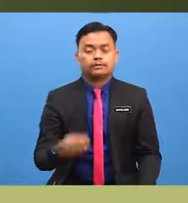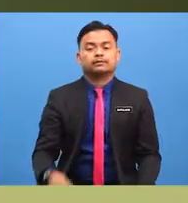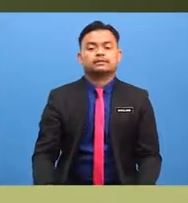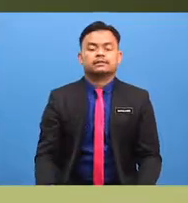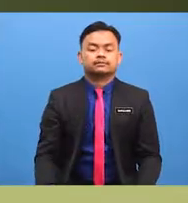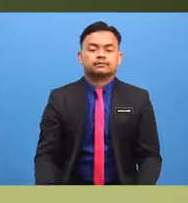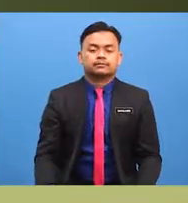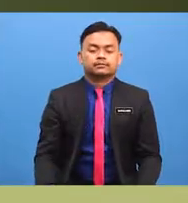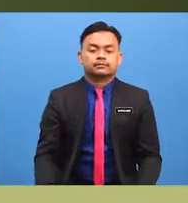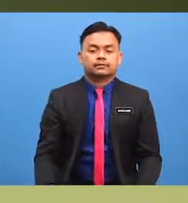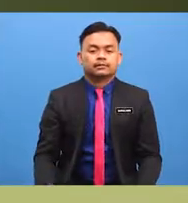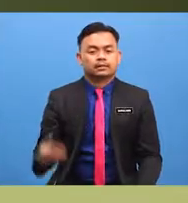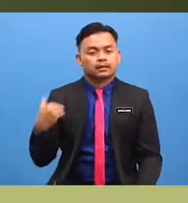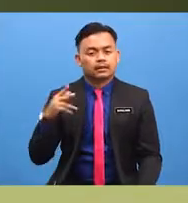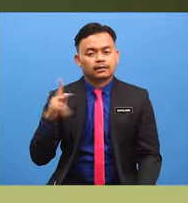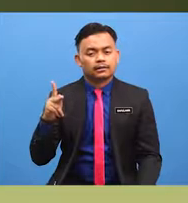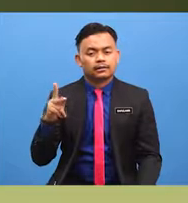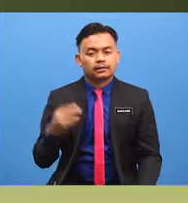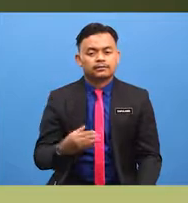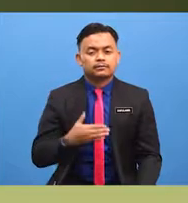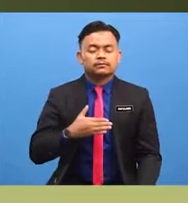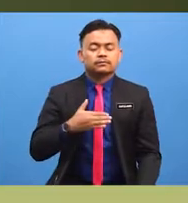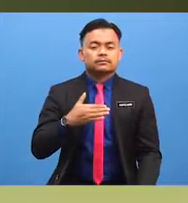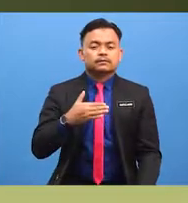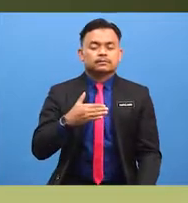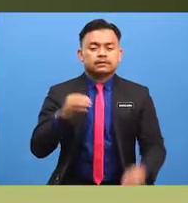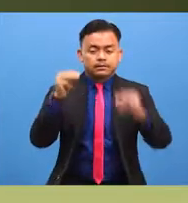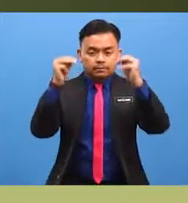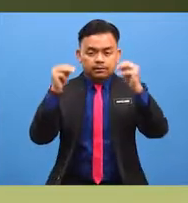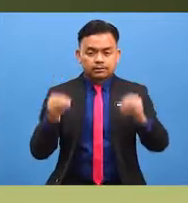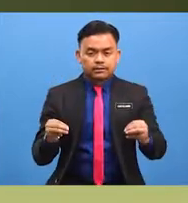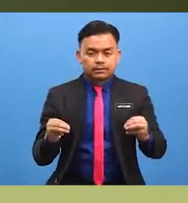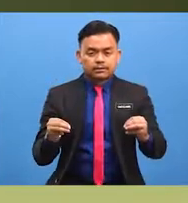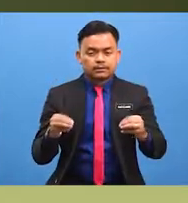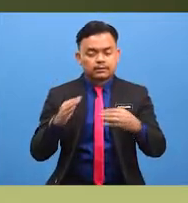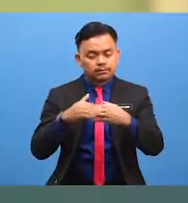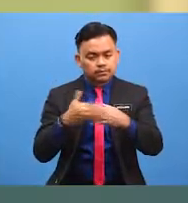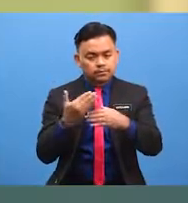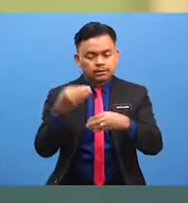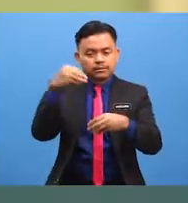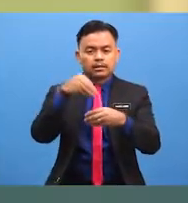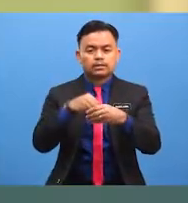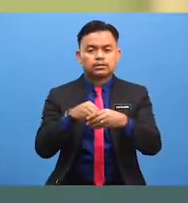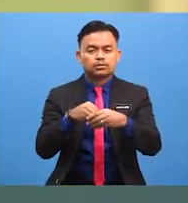Adakah pernafasan manusia semudah memasukkan udara ke dalam balon?